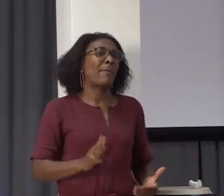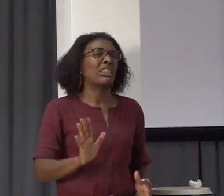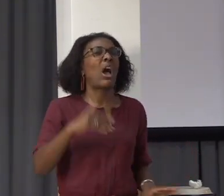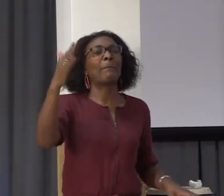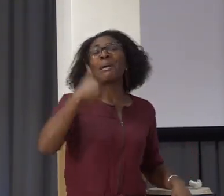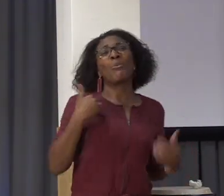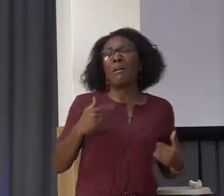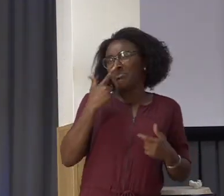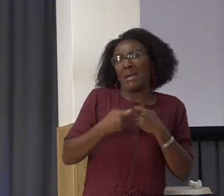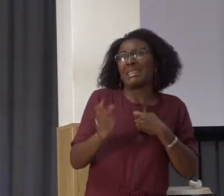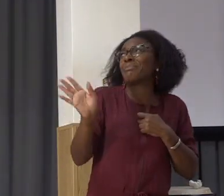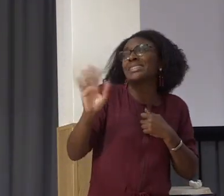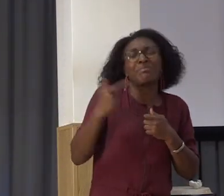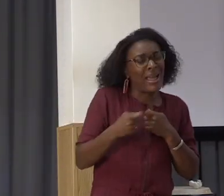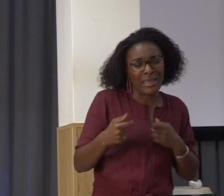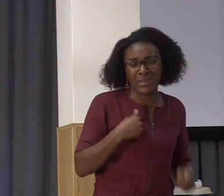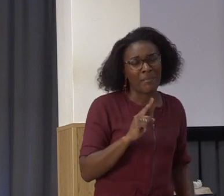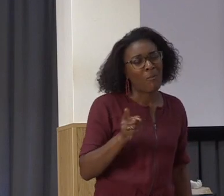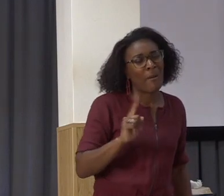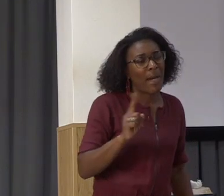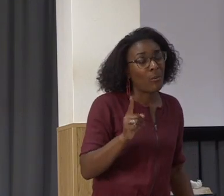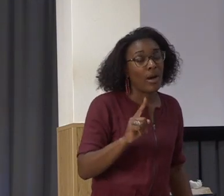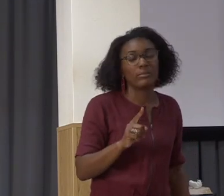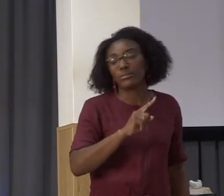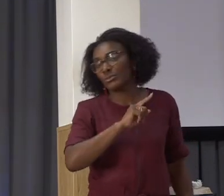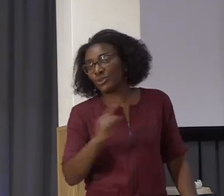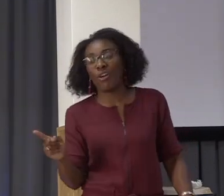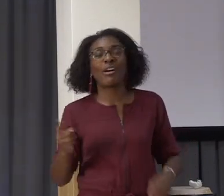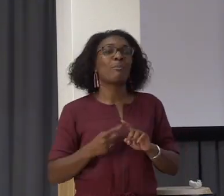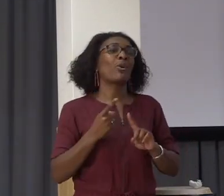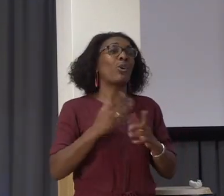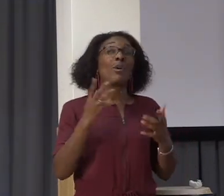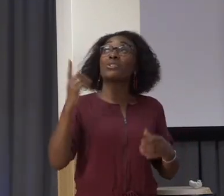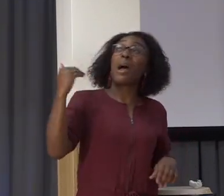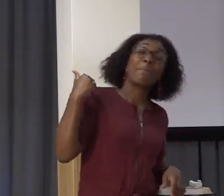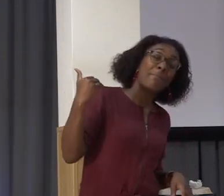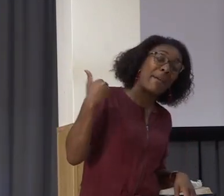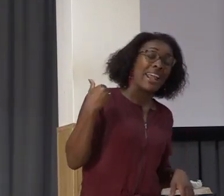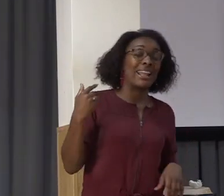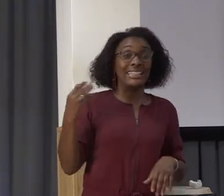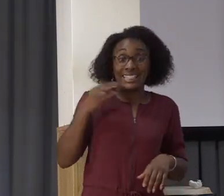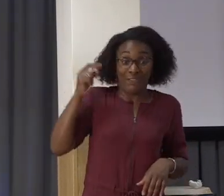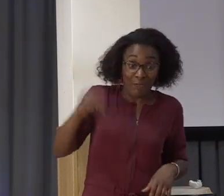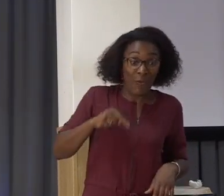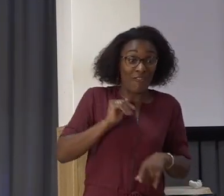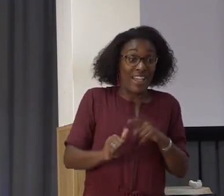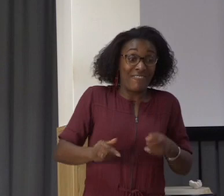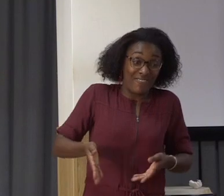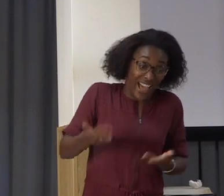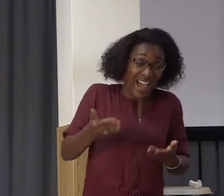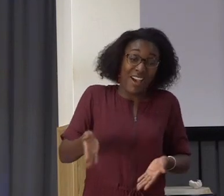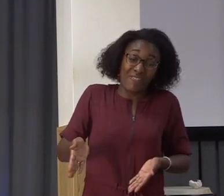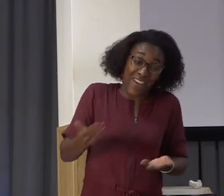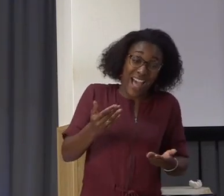pas la personne qu'il faut. Mais l'important, c'est que quand le Seigneur nous donne les occasions, quand le Seigneur